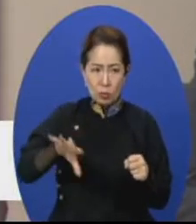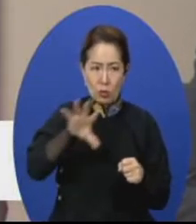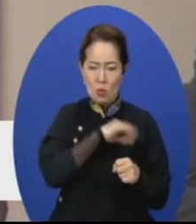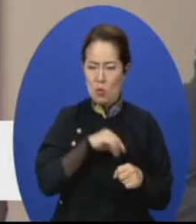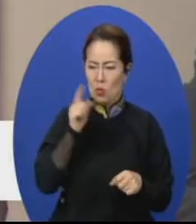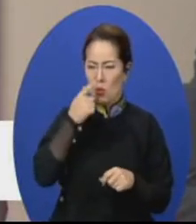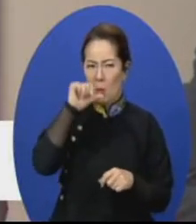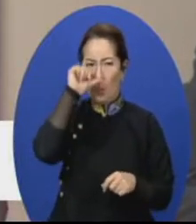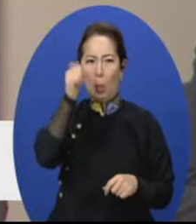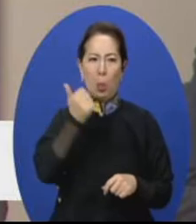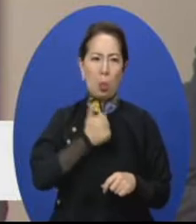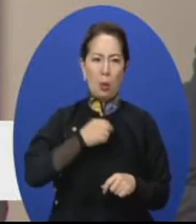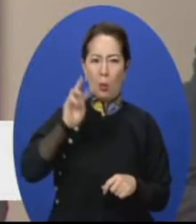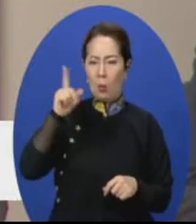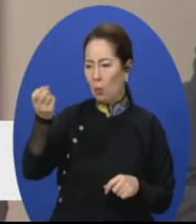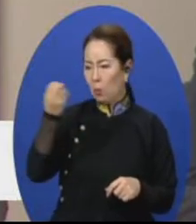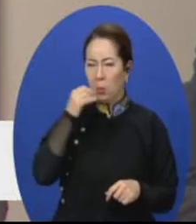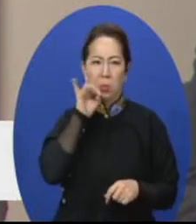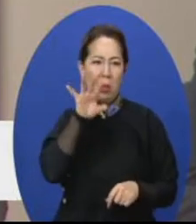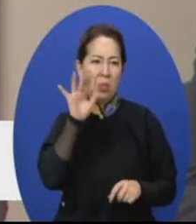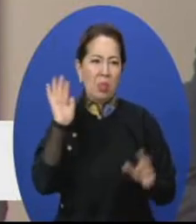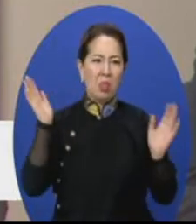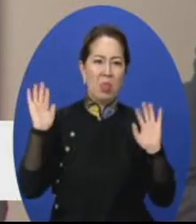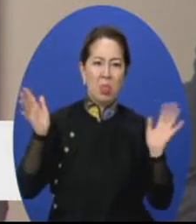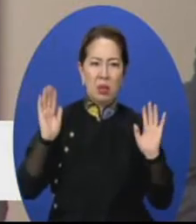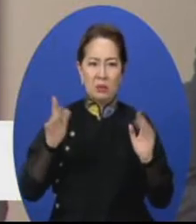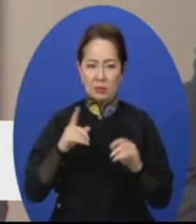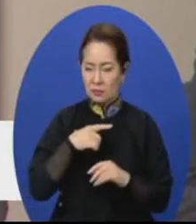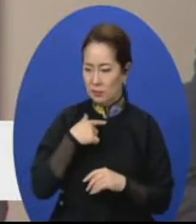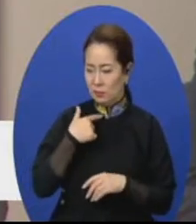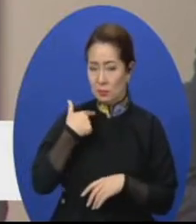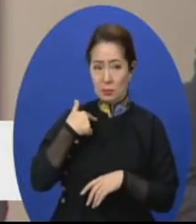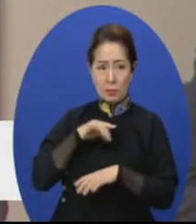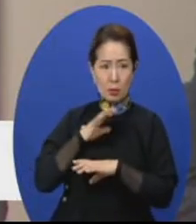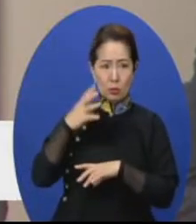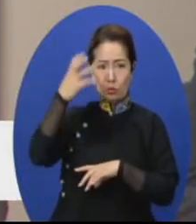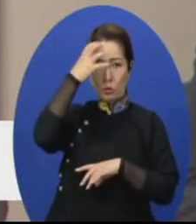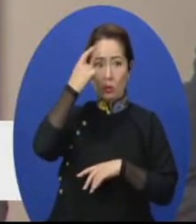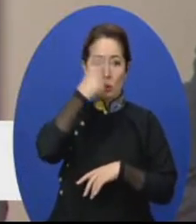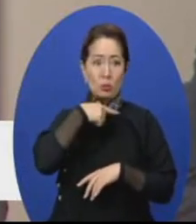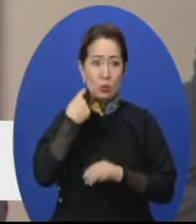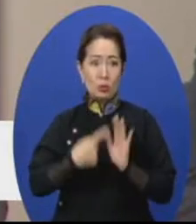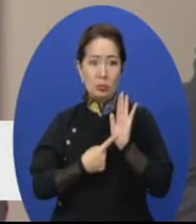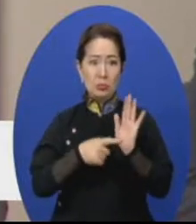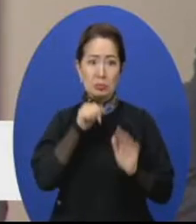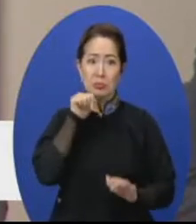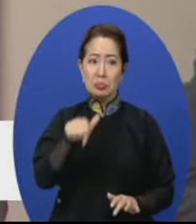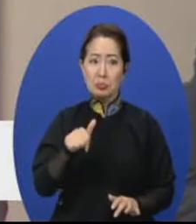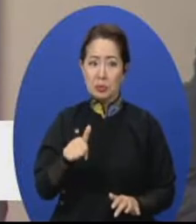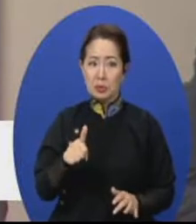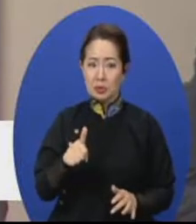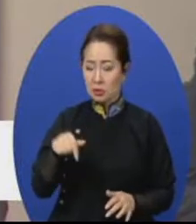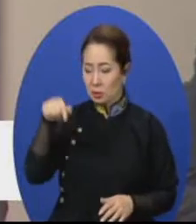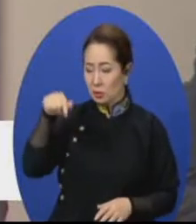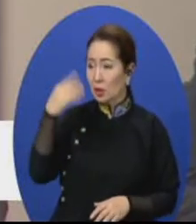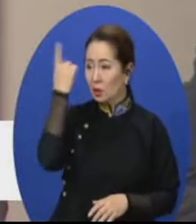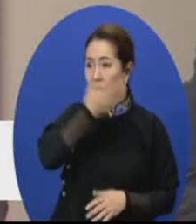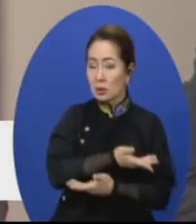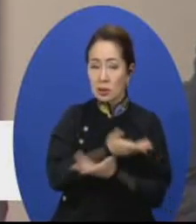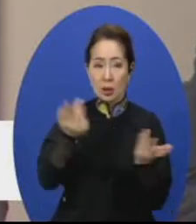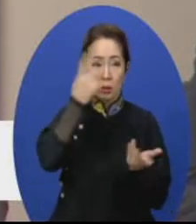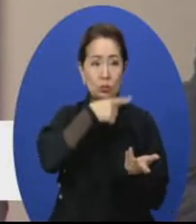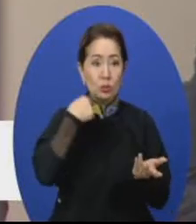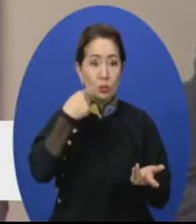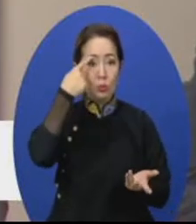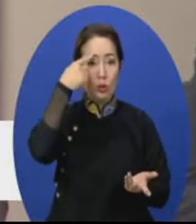танха балмад этгээдийн өмхий шүлс өсөрч байдаг тэр нүүр биш. Төрийн албан хаагч нарын нүүр бол. Та бүхний нүүр бол Монгол